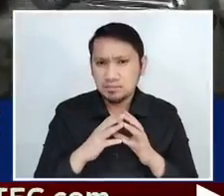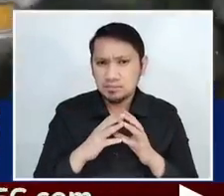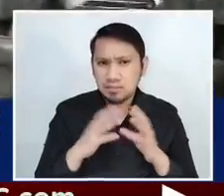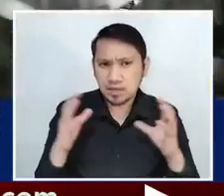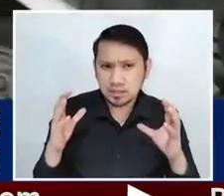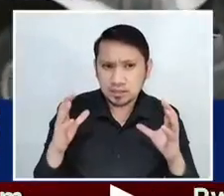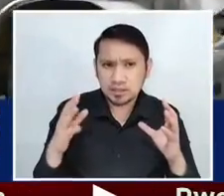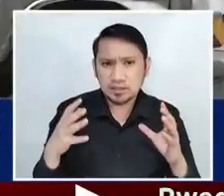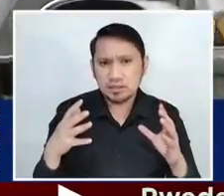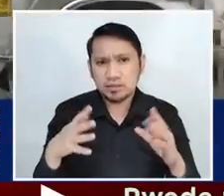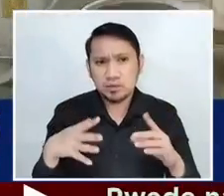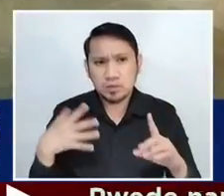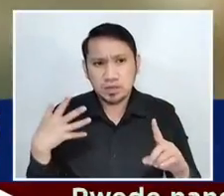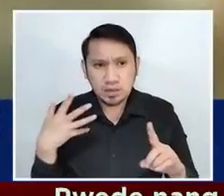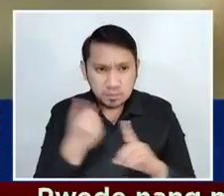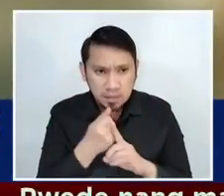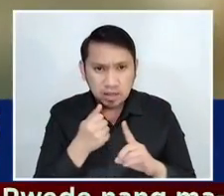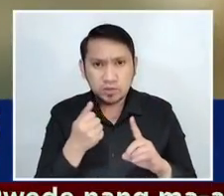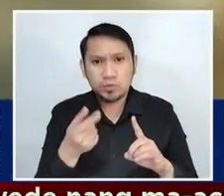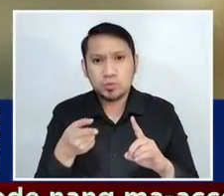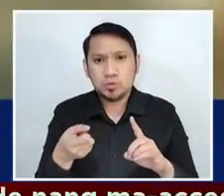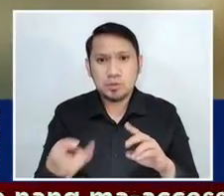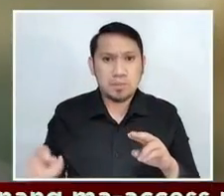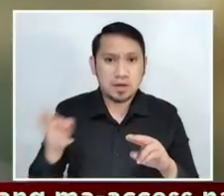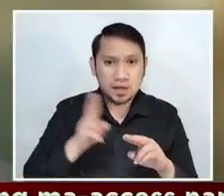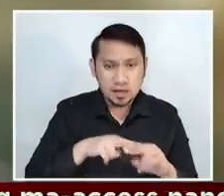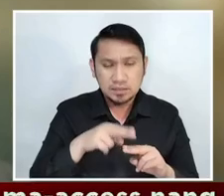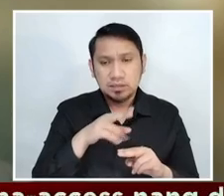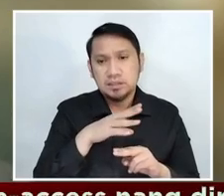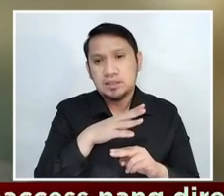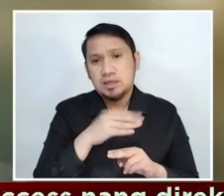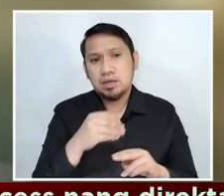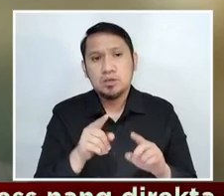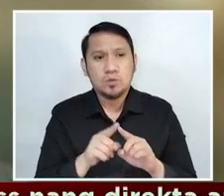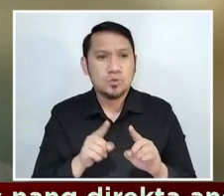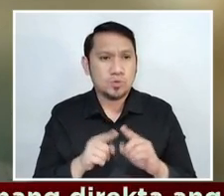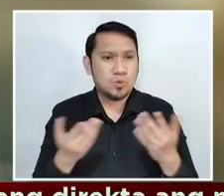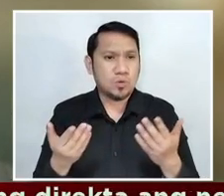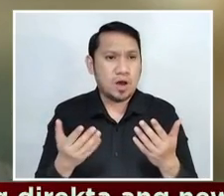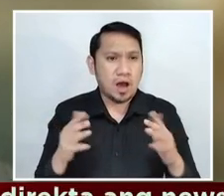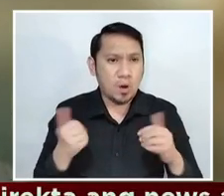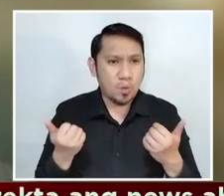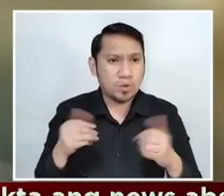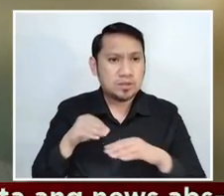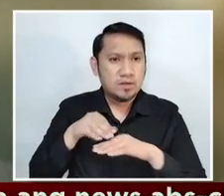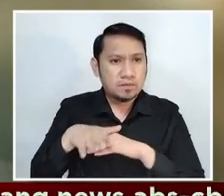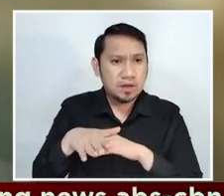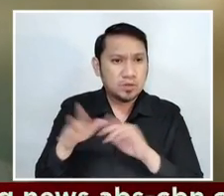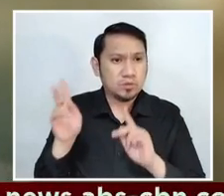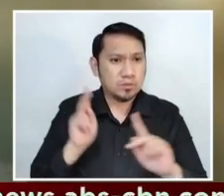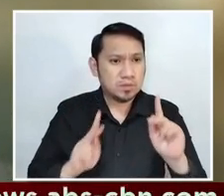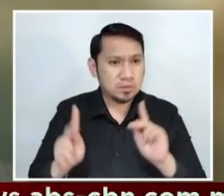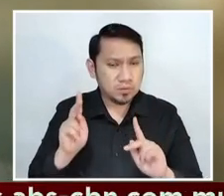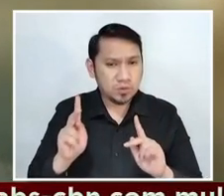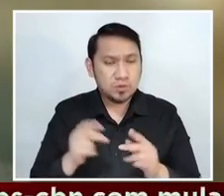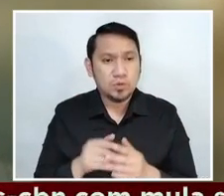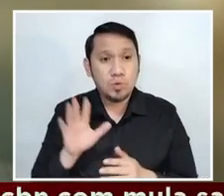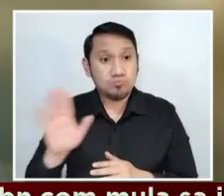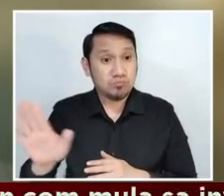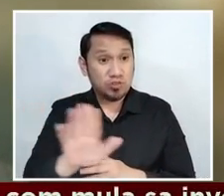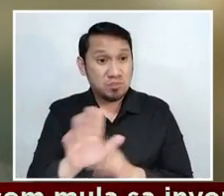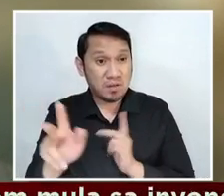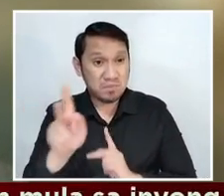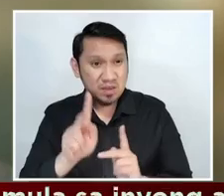malaking impact sa inflation at syempre dun sa effect niya sa ating mga commuters na who will bear the brunt of